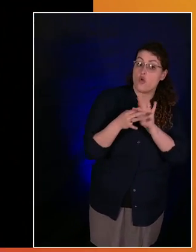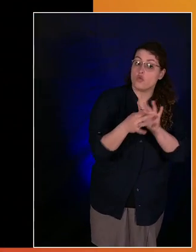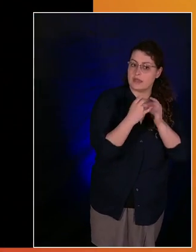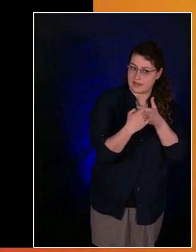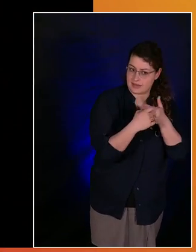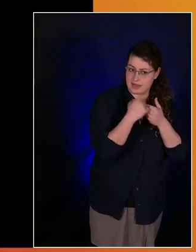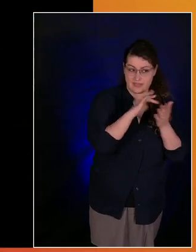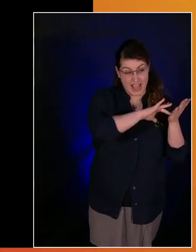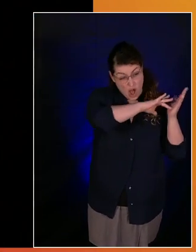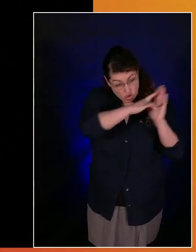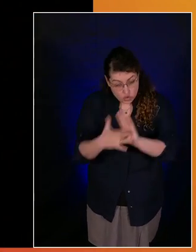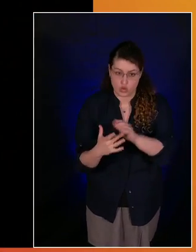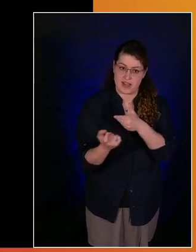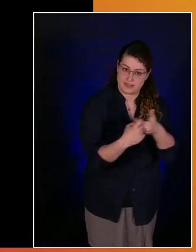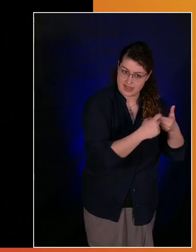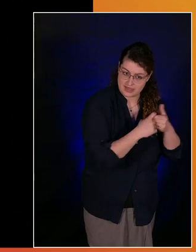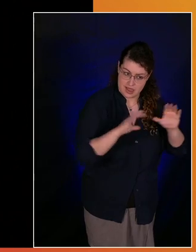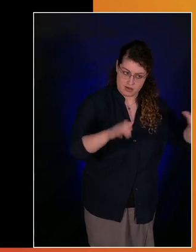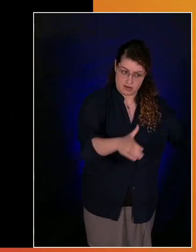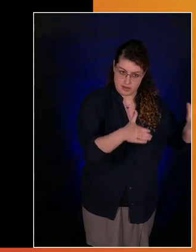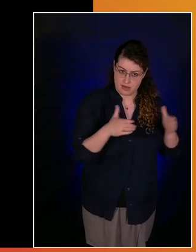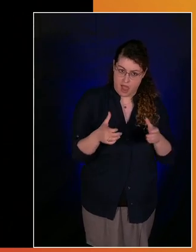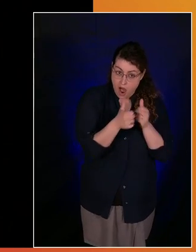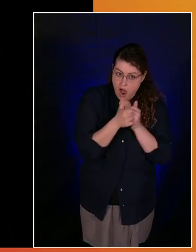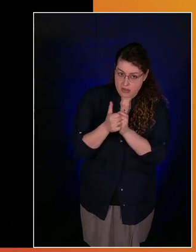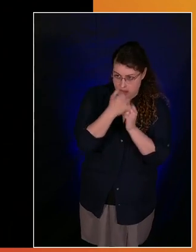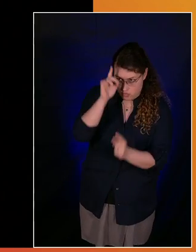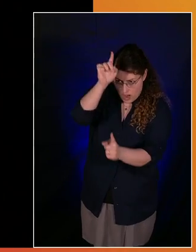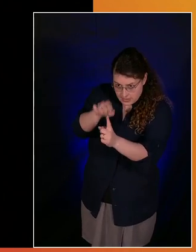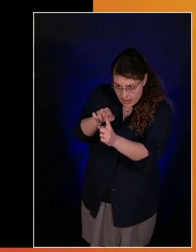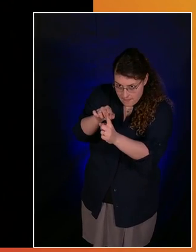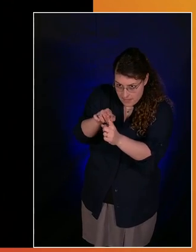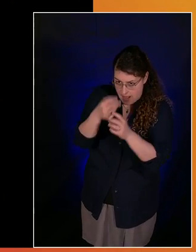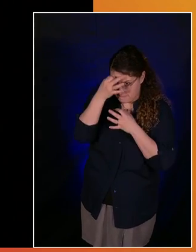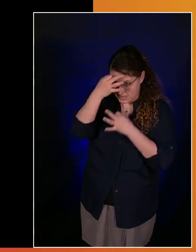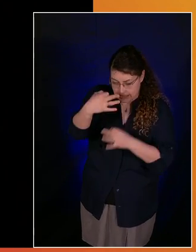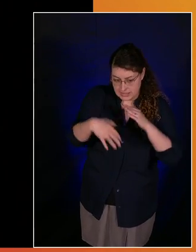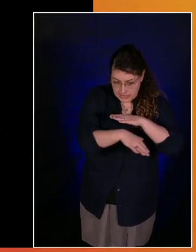l'ensemble des syndicats qui se mettent en lutte sur un sujet précis sur une base